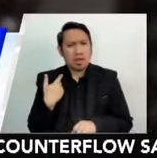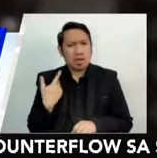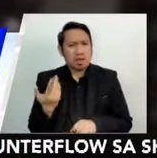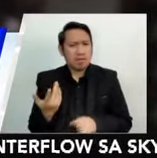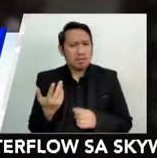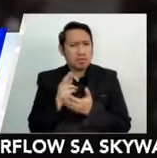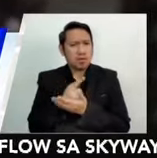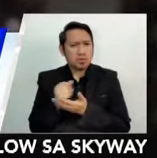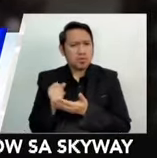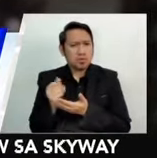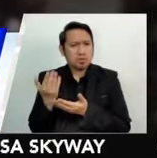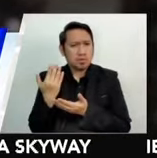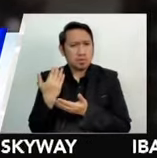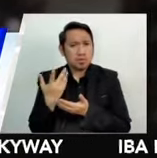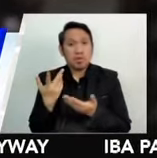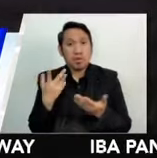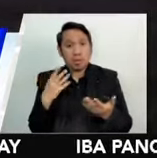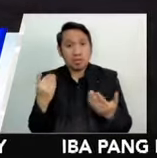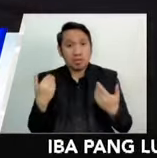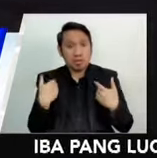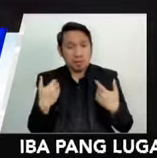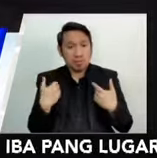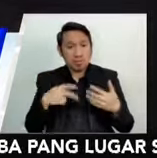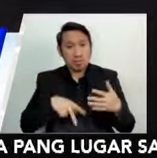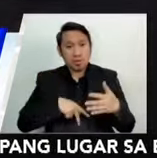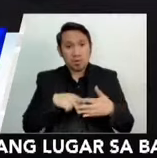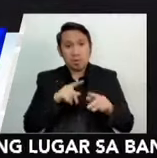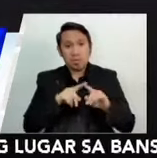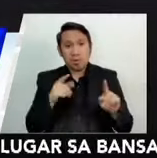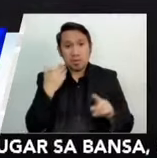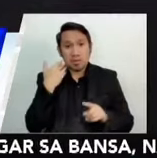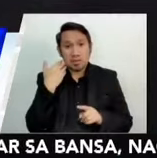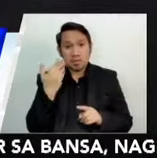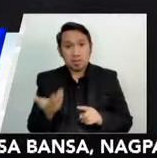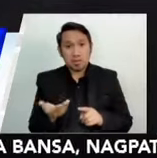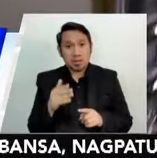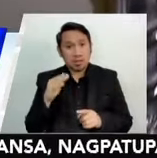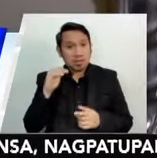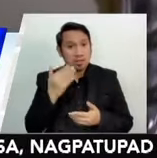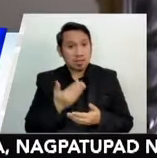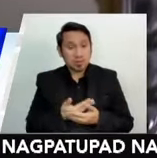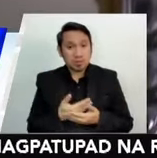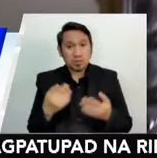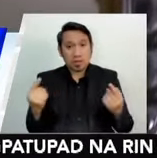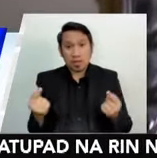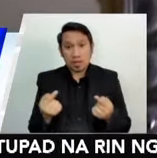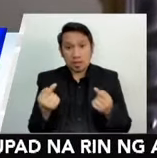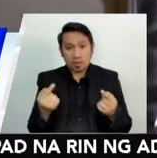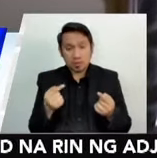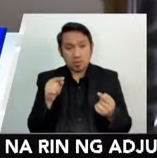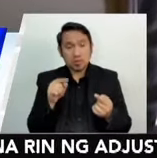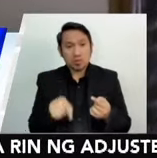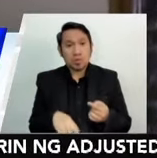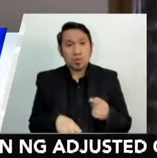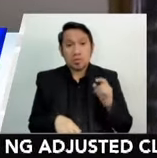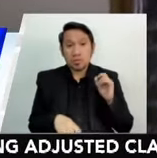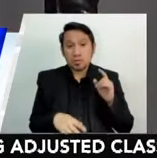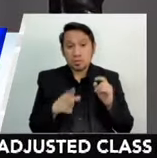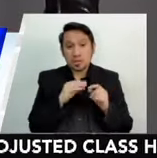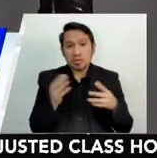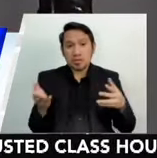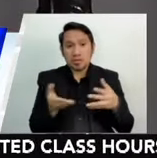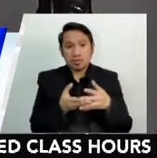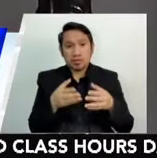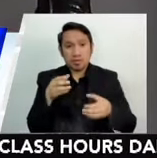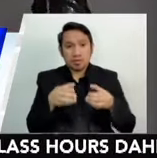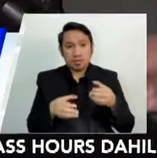Nagbunga pang araw ang kanilang ginawa pero namatay na ang kanilang anak. Nag-away lang umano sila ng kapatid ng biktima kaya nagsampa ng reklamo